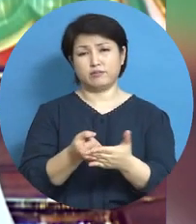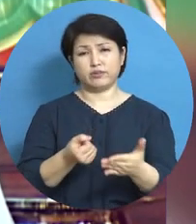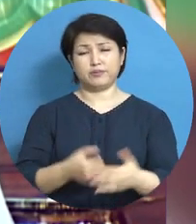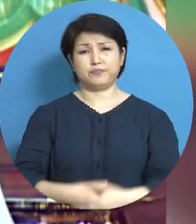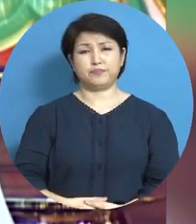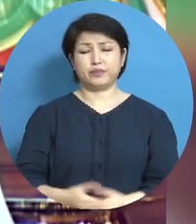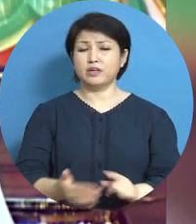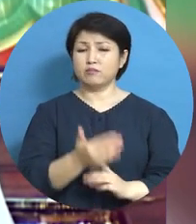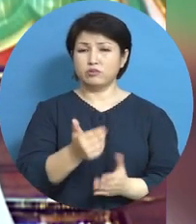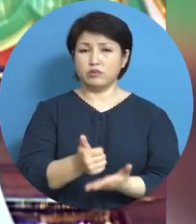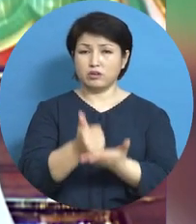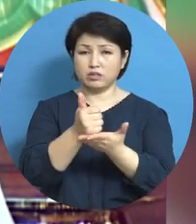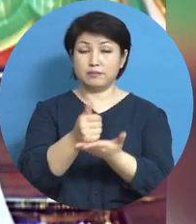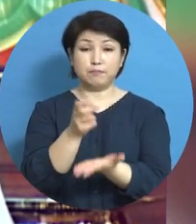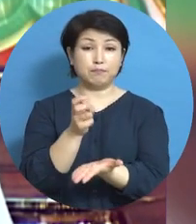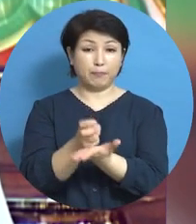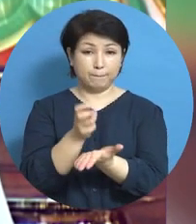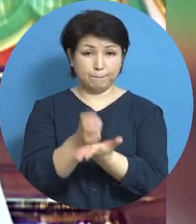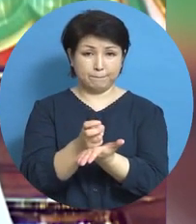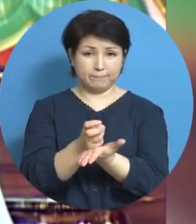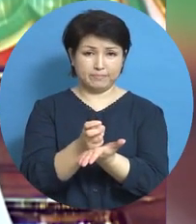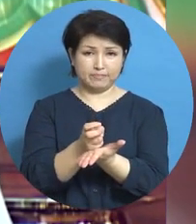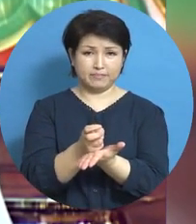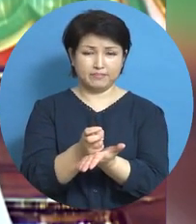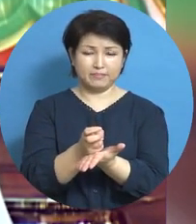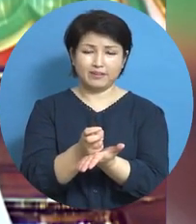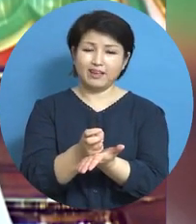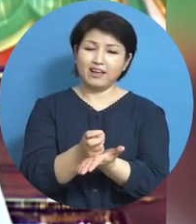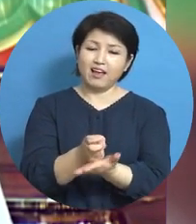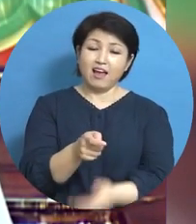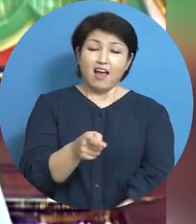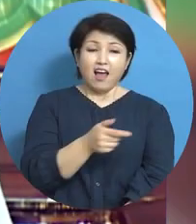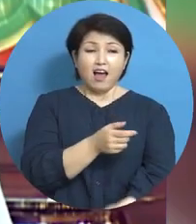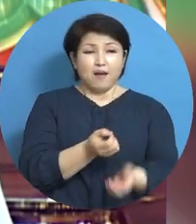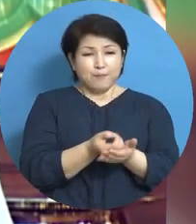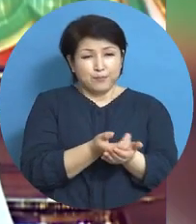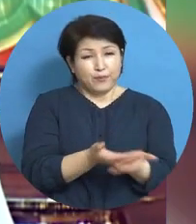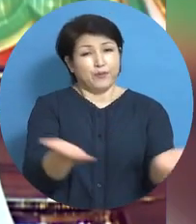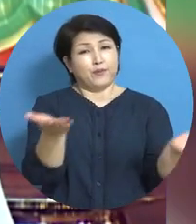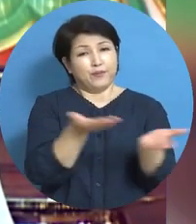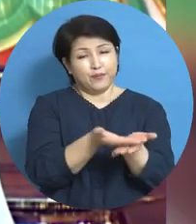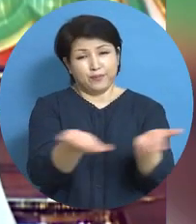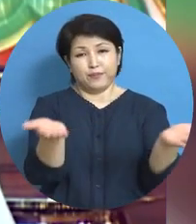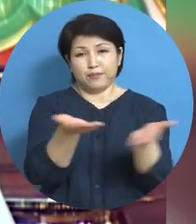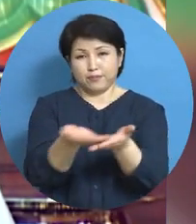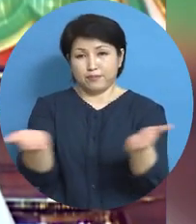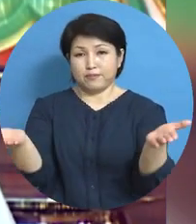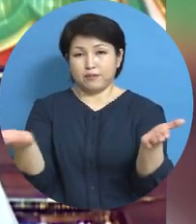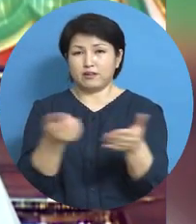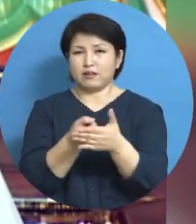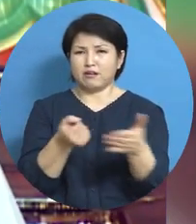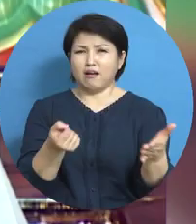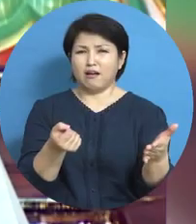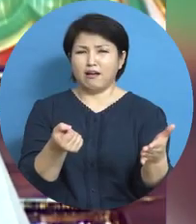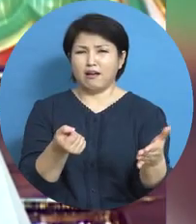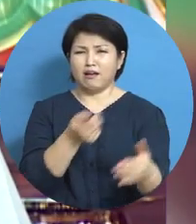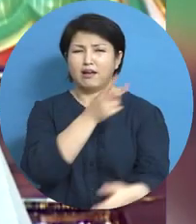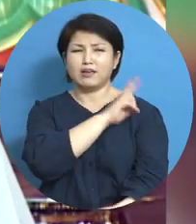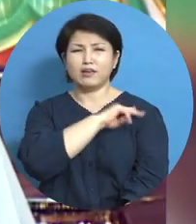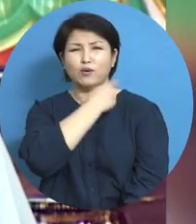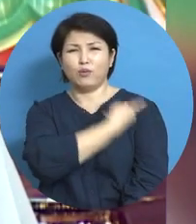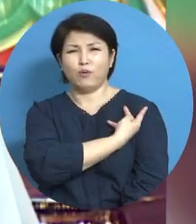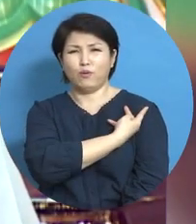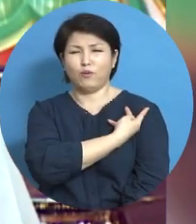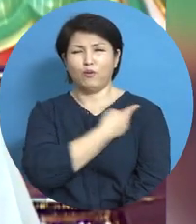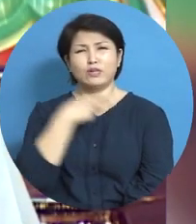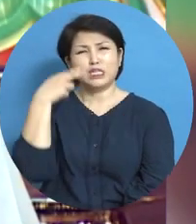이 부처님의 법이 너무 이렇게 널리 퍼지니까 이 이교도들의